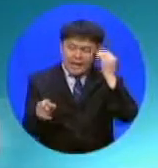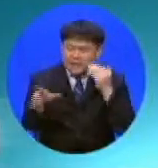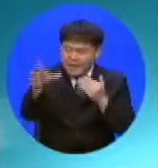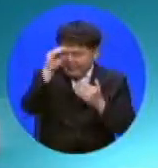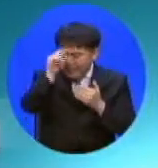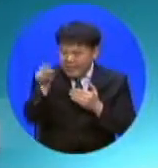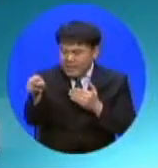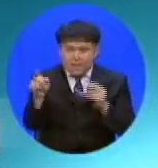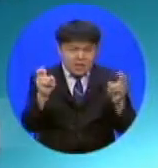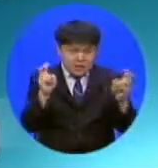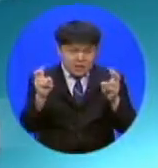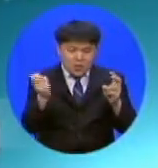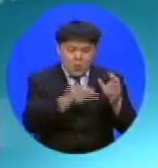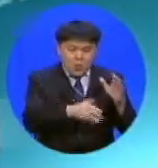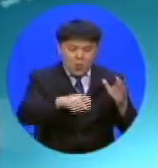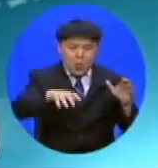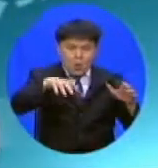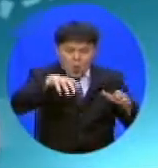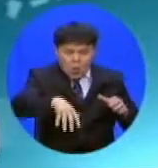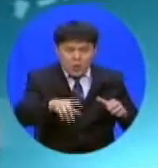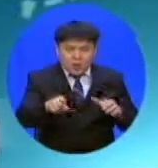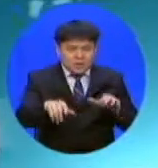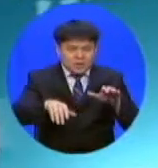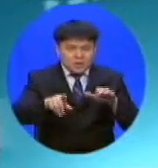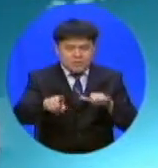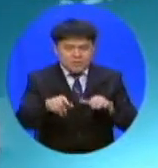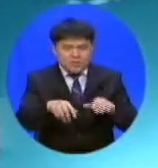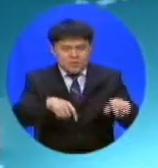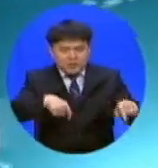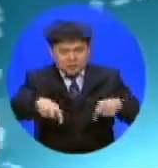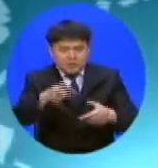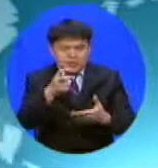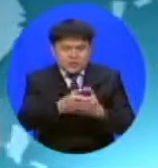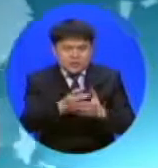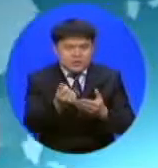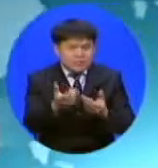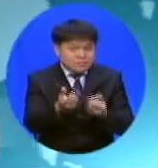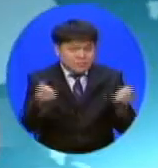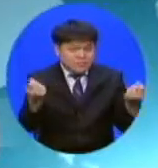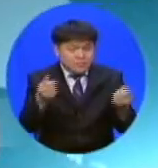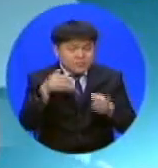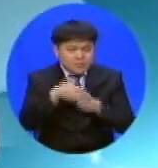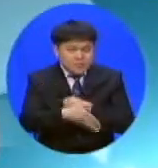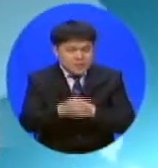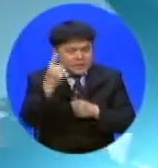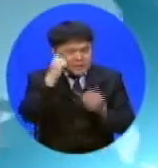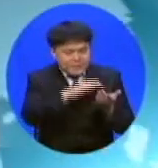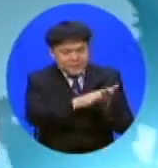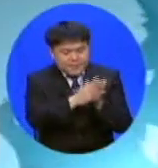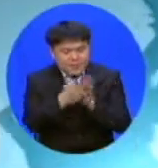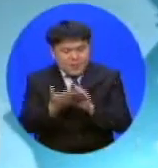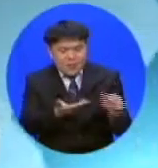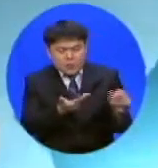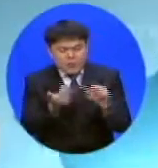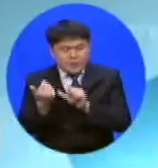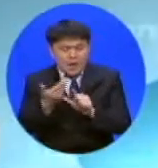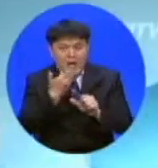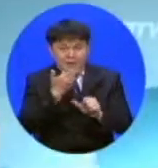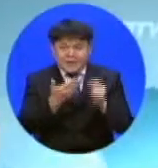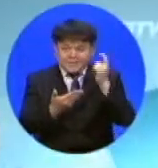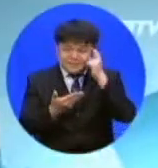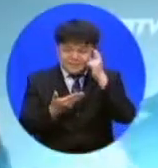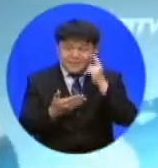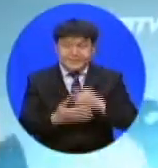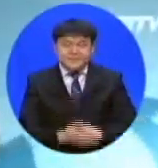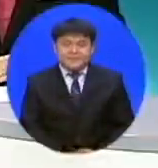이런 그 기업과 공공기관 간의 어떤 좀 차별적인 정책을 펌으로 해서 인식 변화까지도 나중에 좀 끌어올 수 있지 않을까